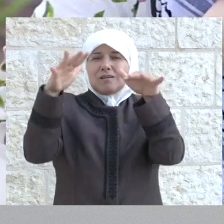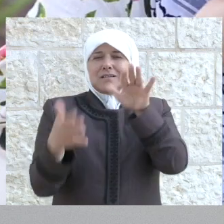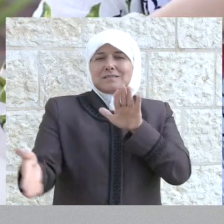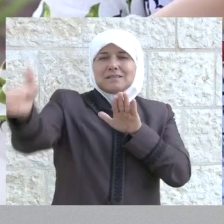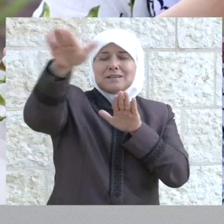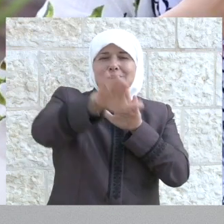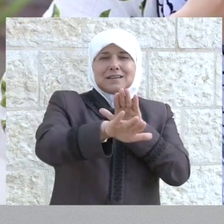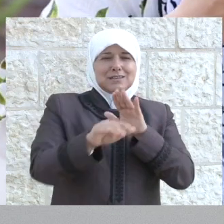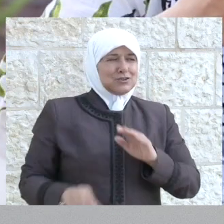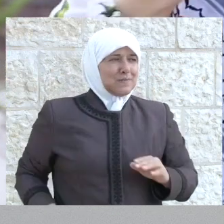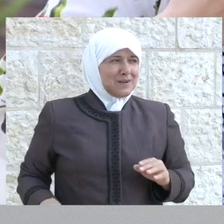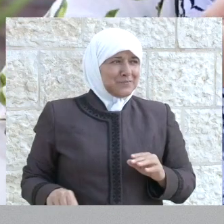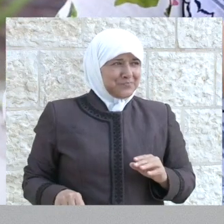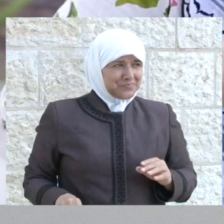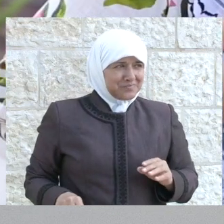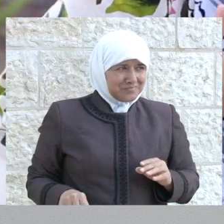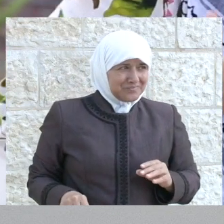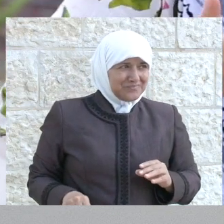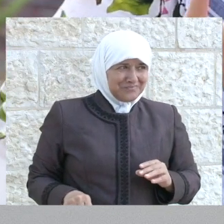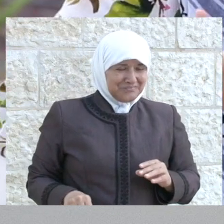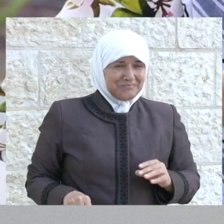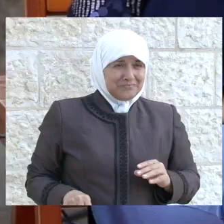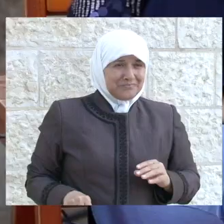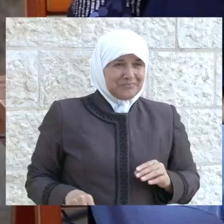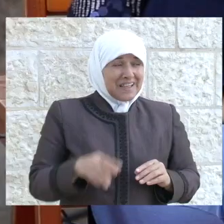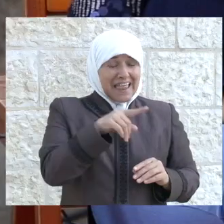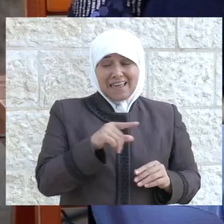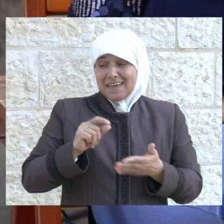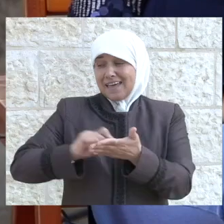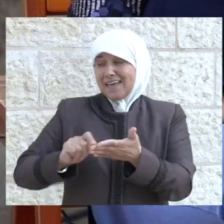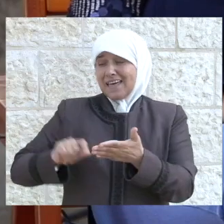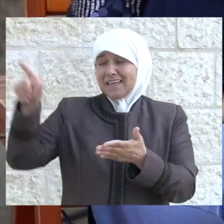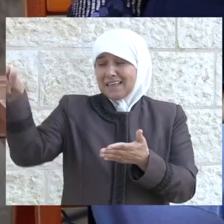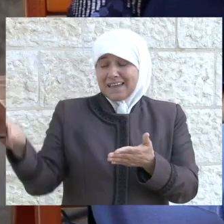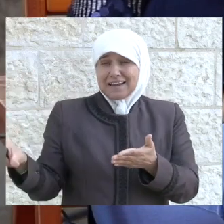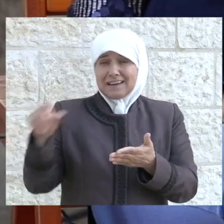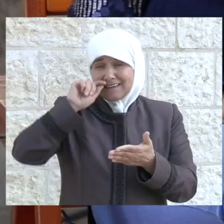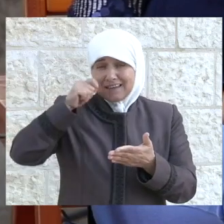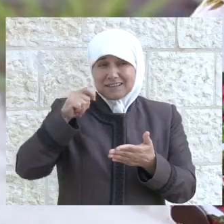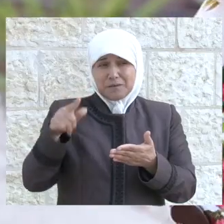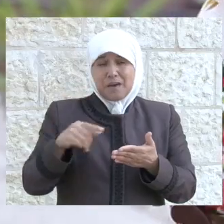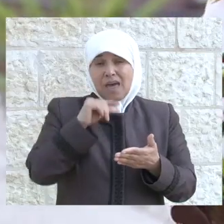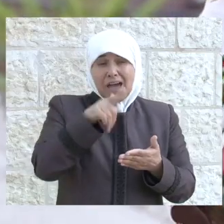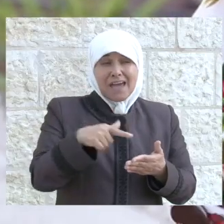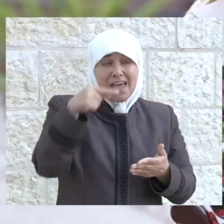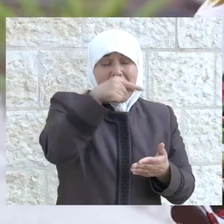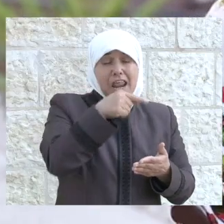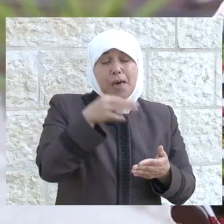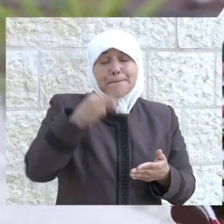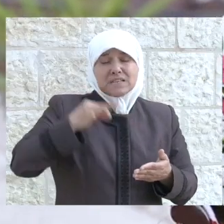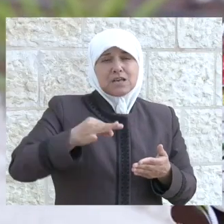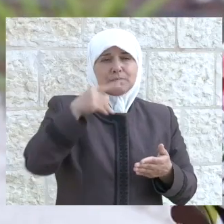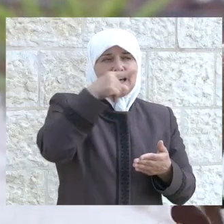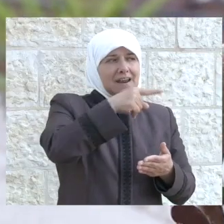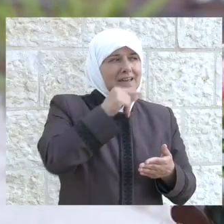فيها، بس فعلياً من زخم الرحلة ما كنتش قادرة أعبر عنها. حسيتي إنه حكى عنك بالضبط. ففي جملة